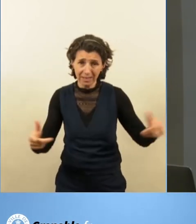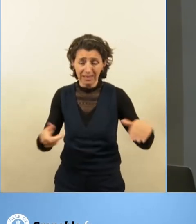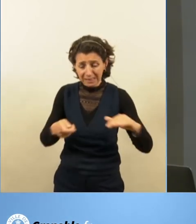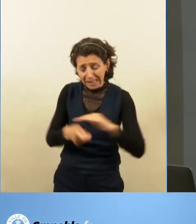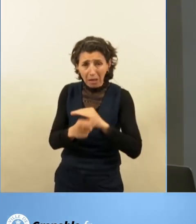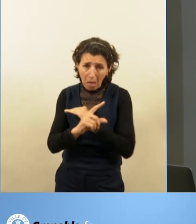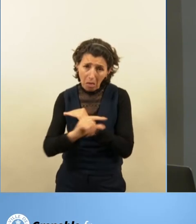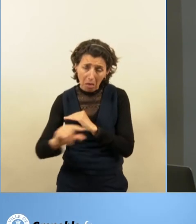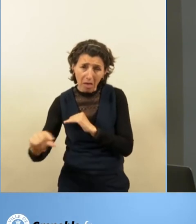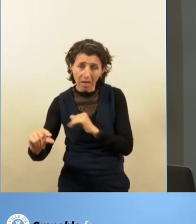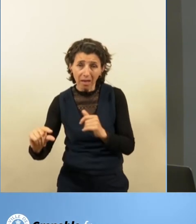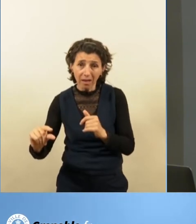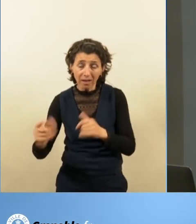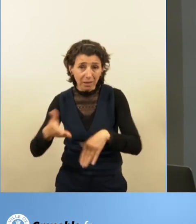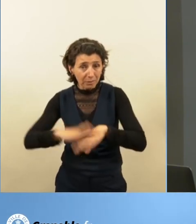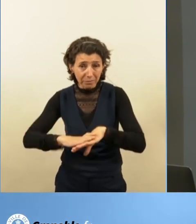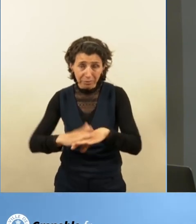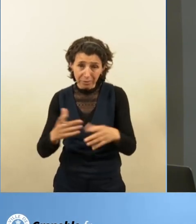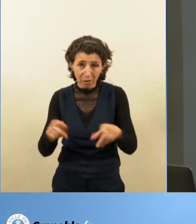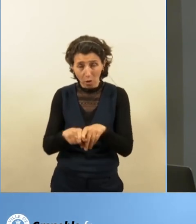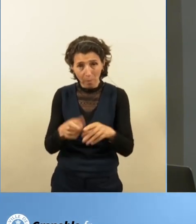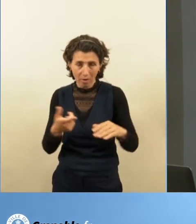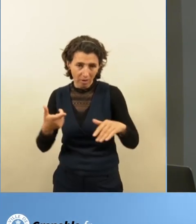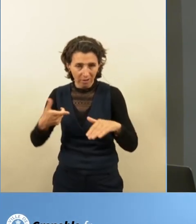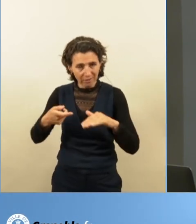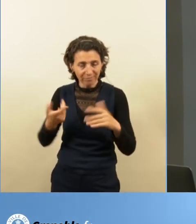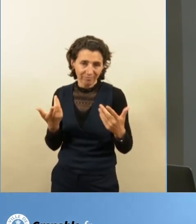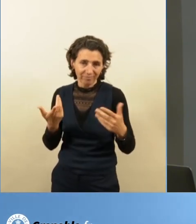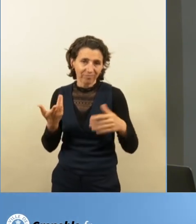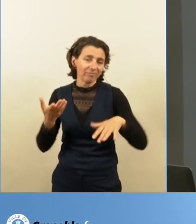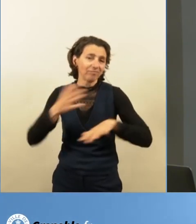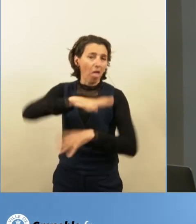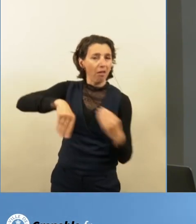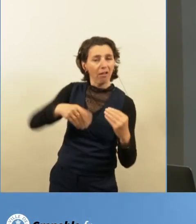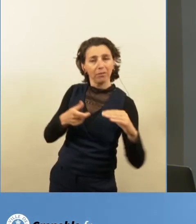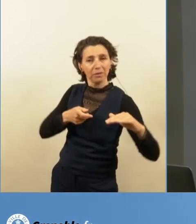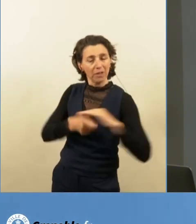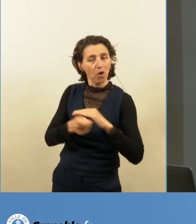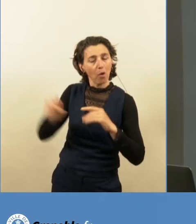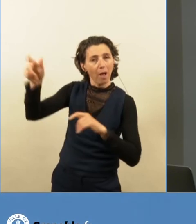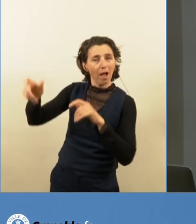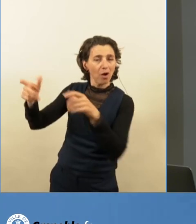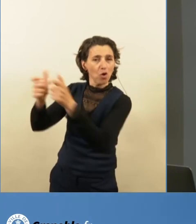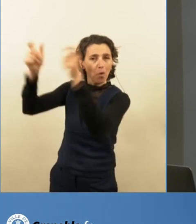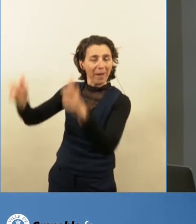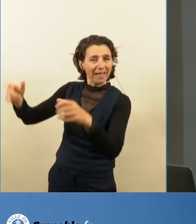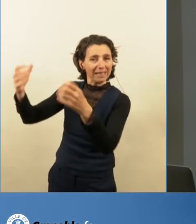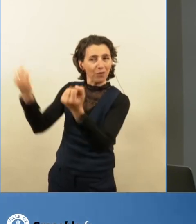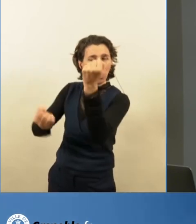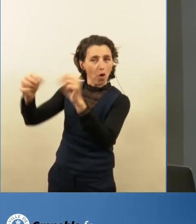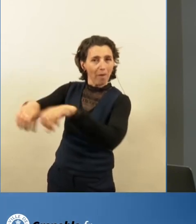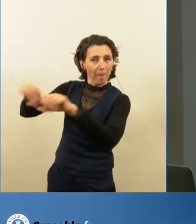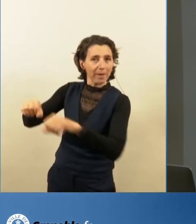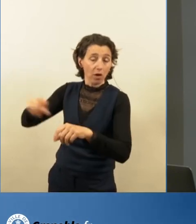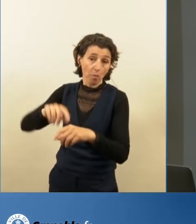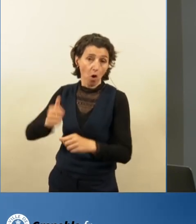ne seront en fait que des subventions déguisées en faveur des constructeurs automobiles eux-mêmes acteurs de pollution mais